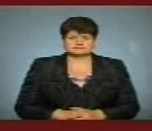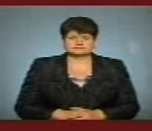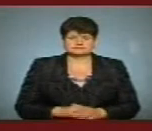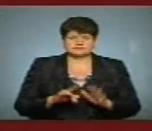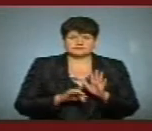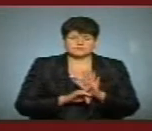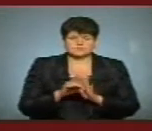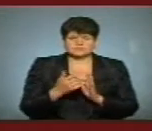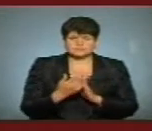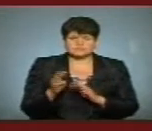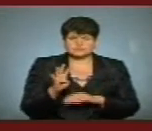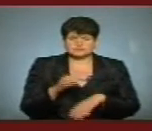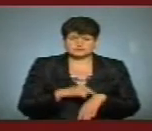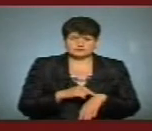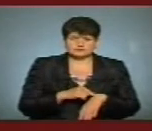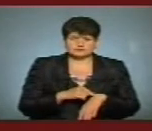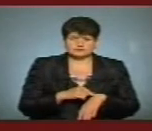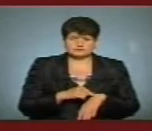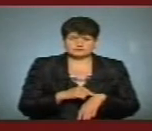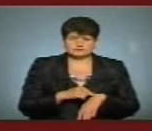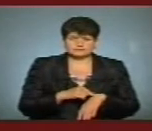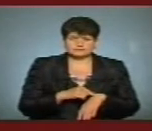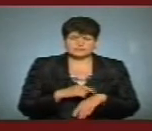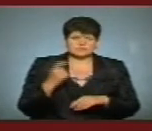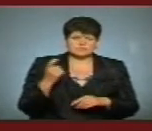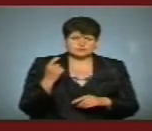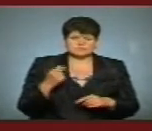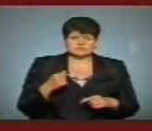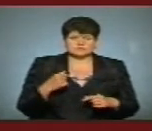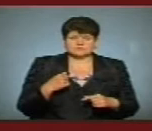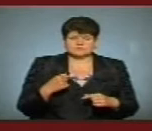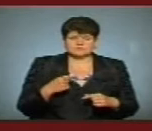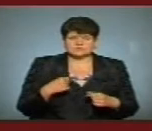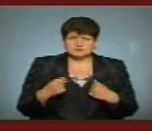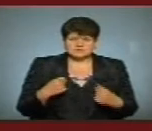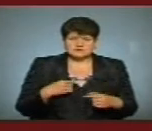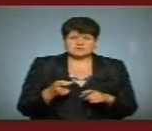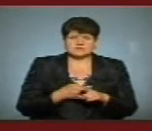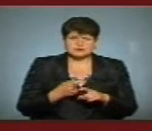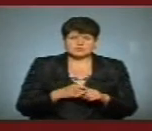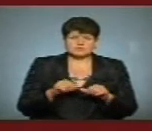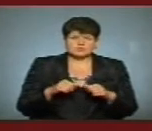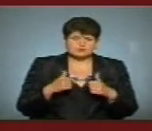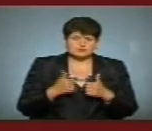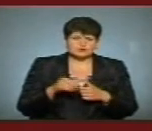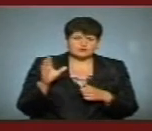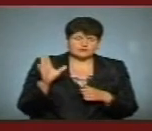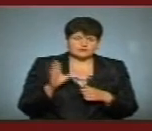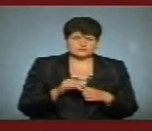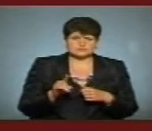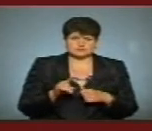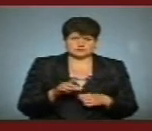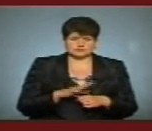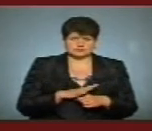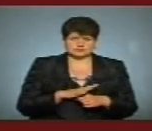Почалося орієнтовно 4-й годині. Государство постраждало, картопля, буряк, все, що посходило, і в люхах вода є